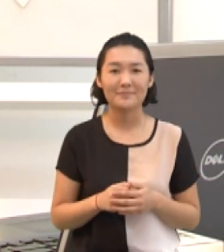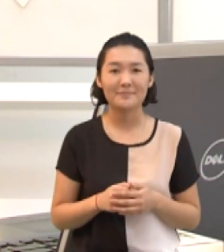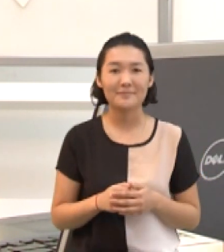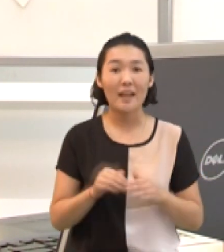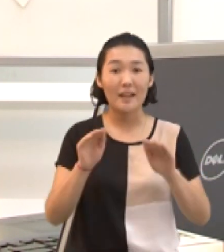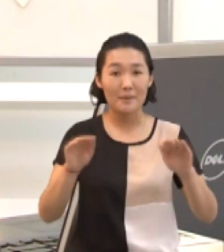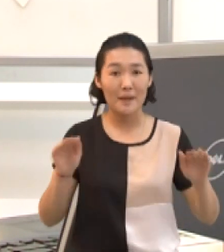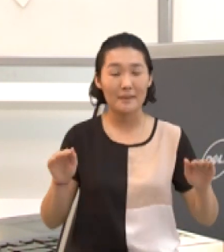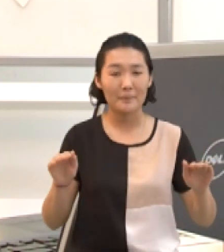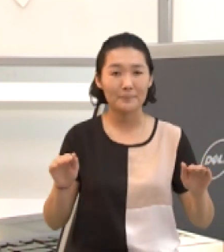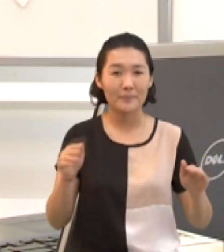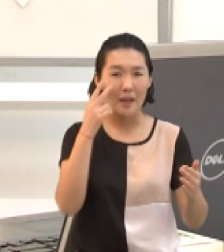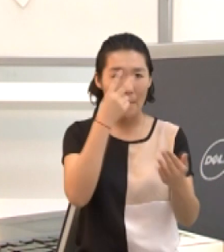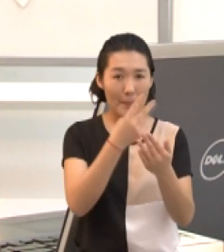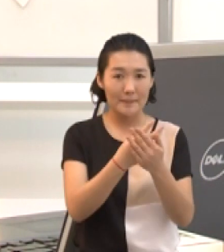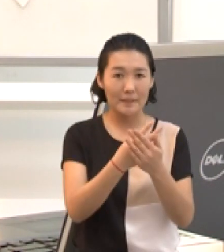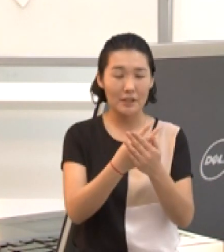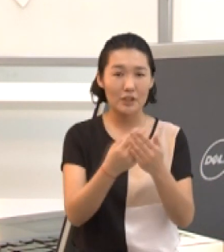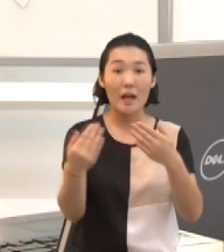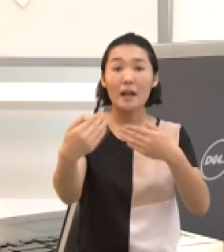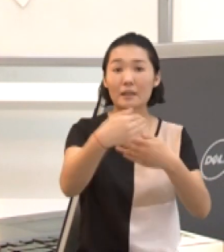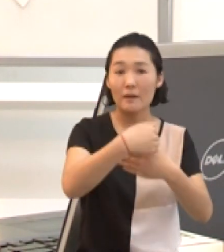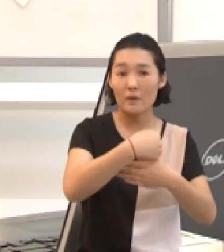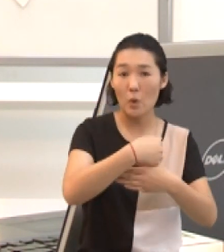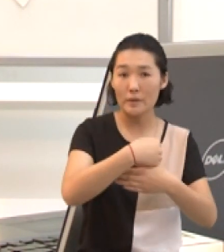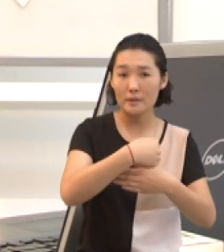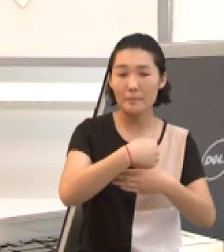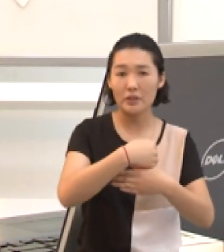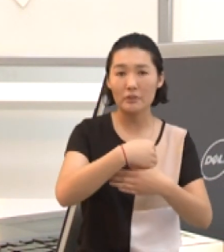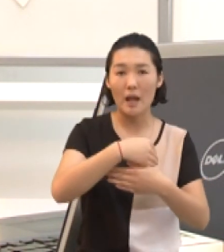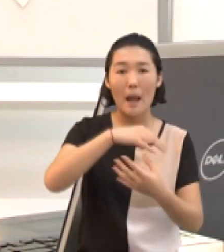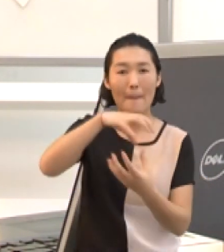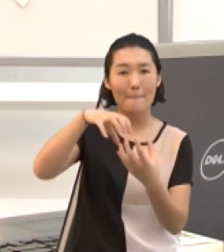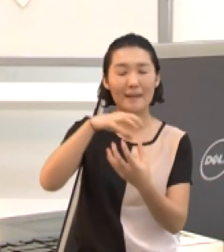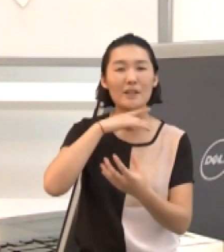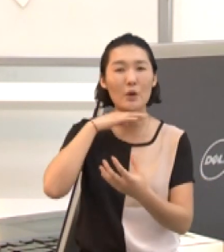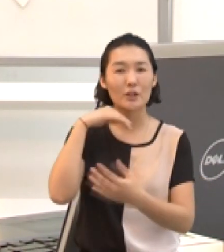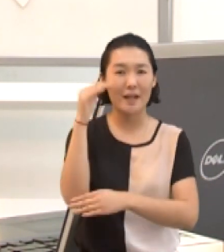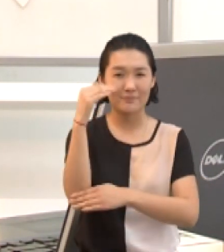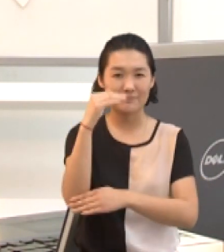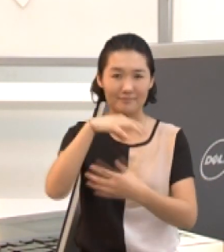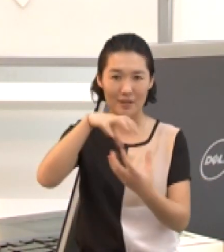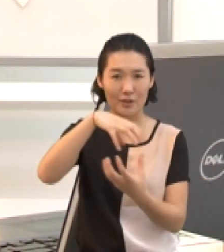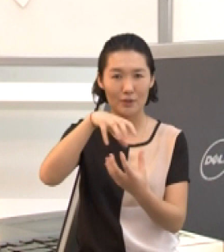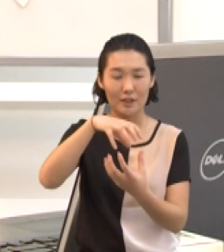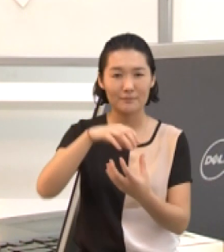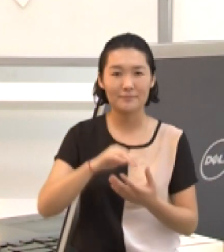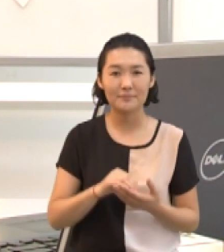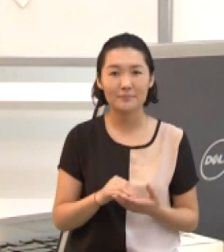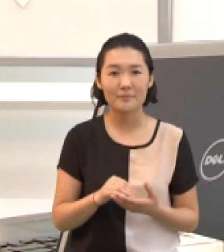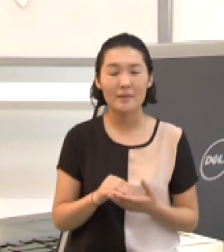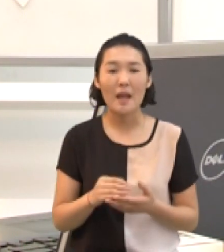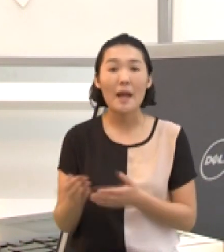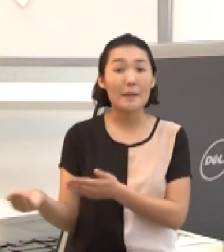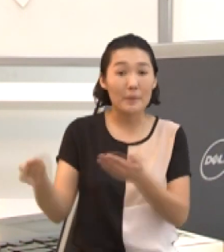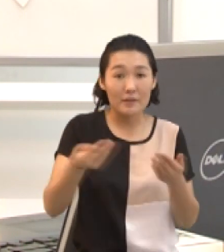Ребята, посмотрите, к нам в гости пришла матрешка и принесла с собой